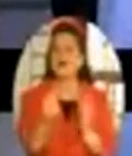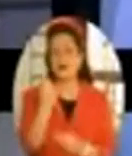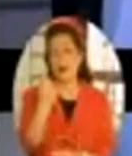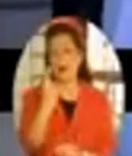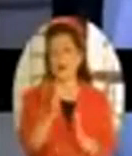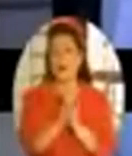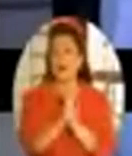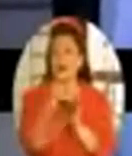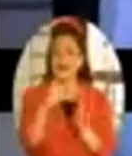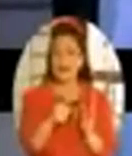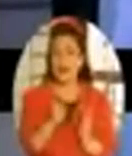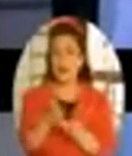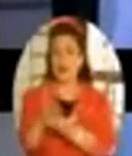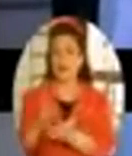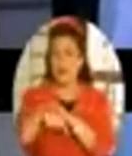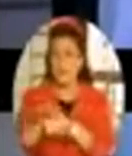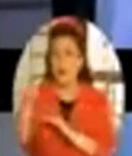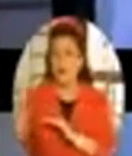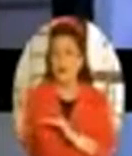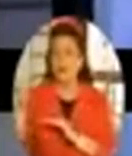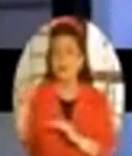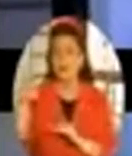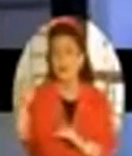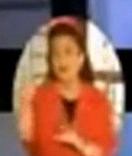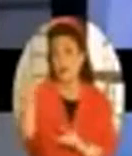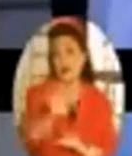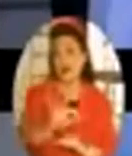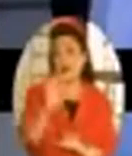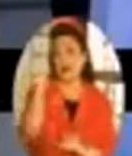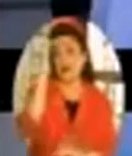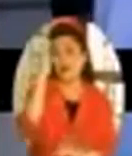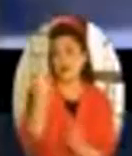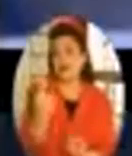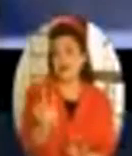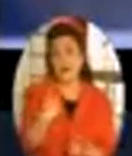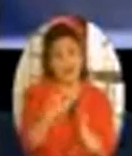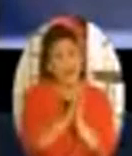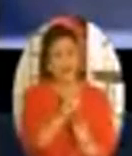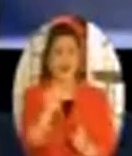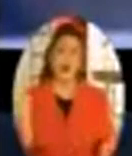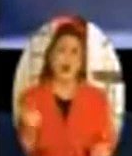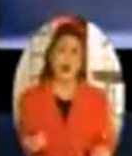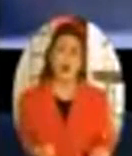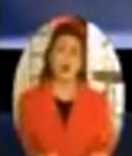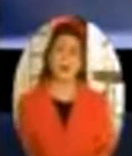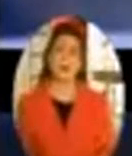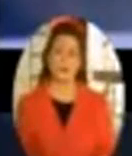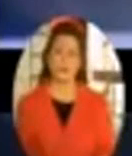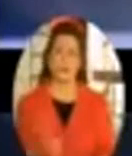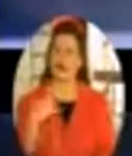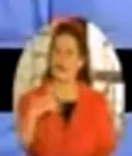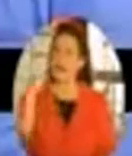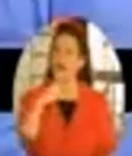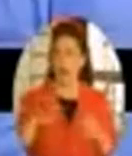תסייע למורדים כאשר הם באים לפגוע בדרוזים בסוריה. רפיק, תן לי רגע להבין. זאת אומרת,